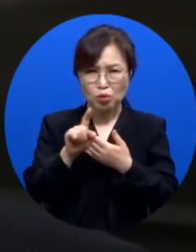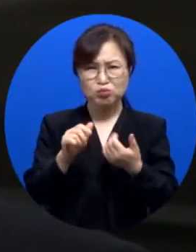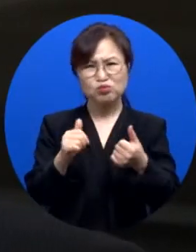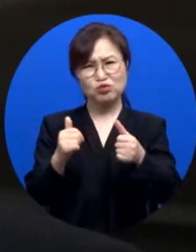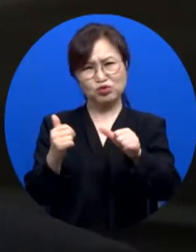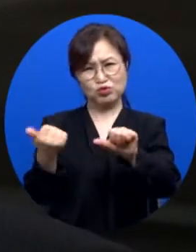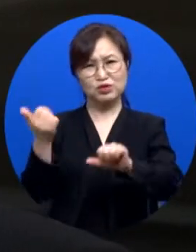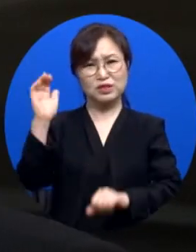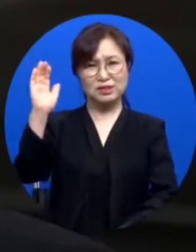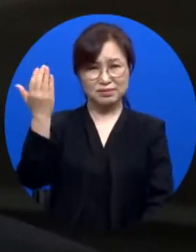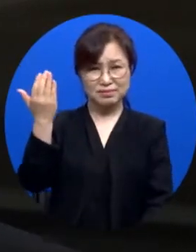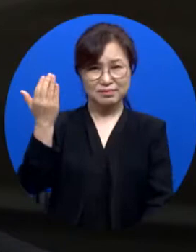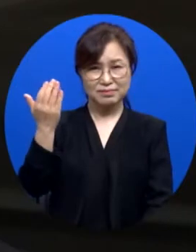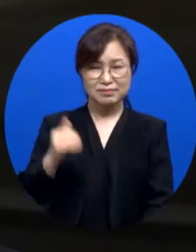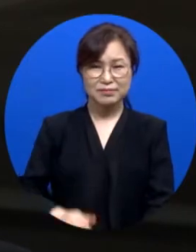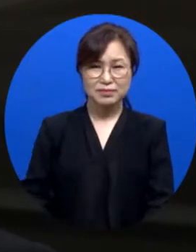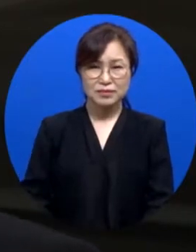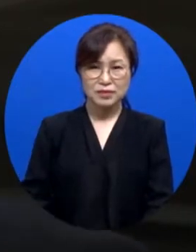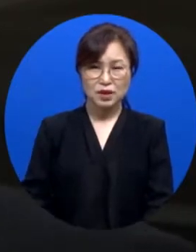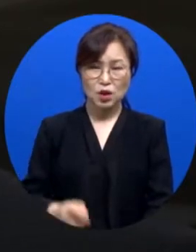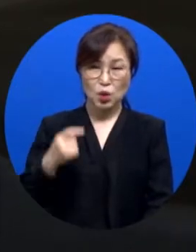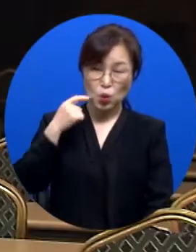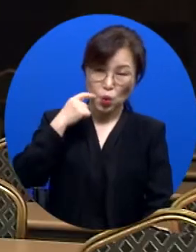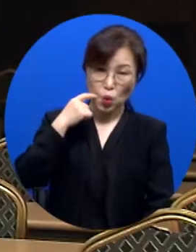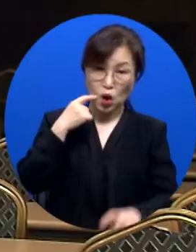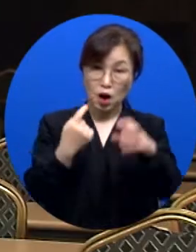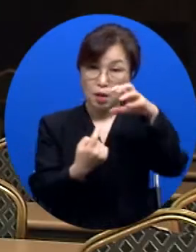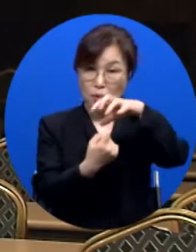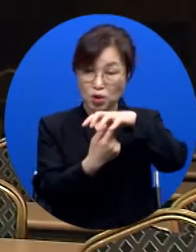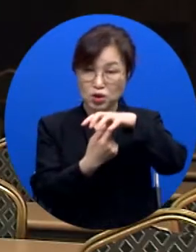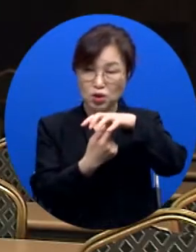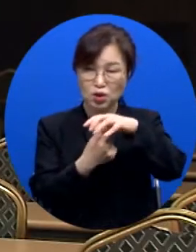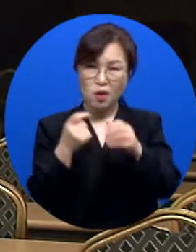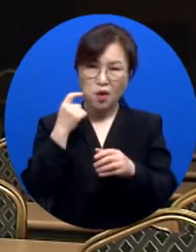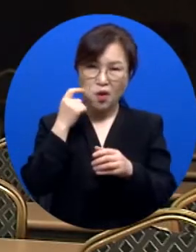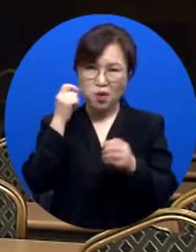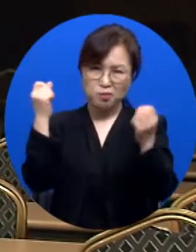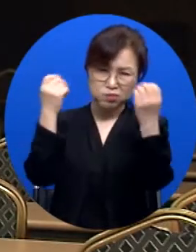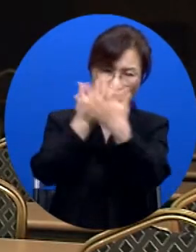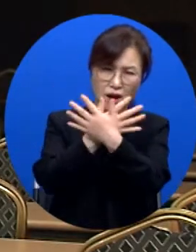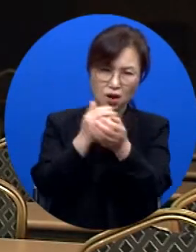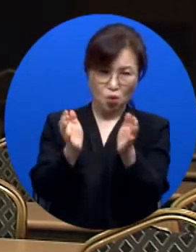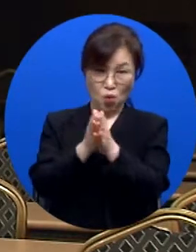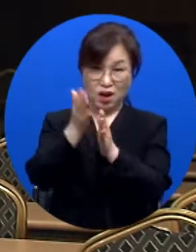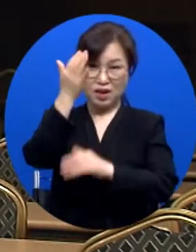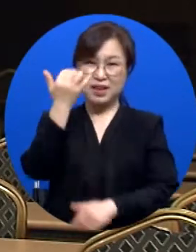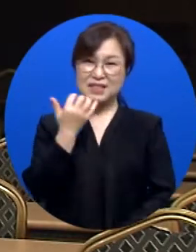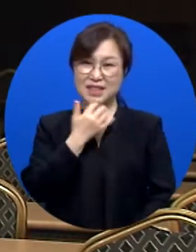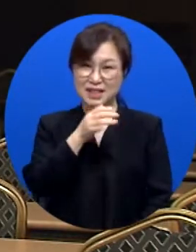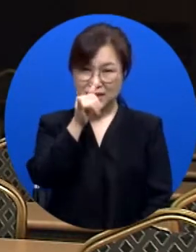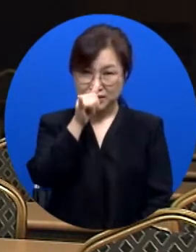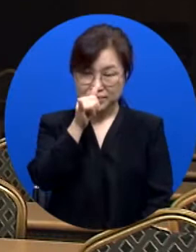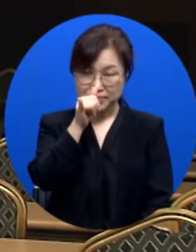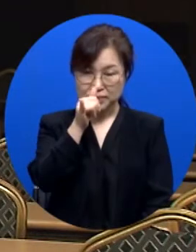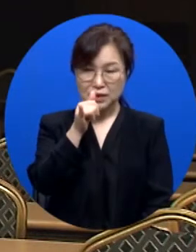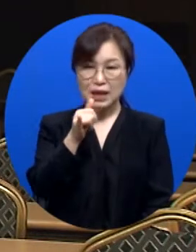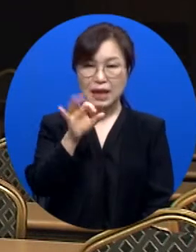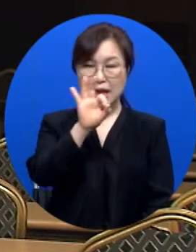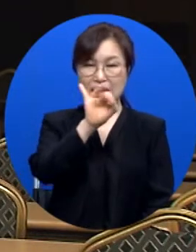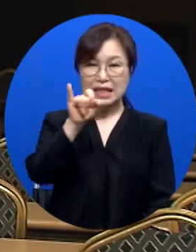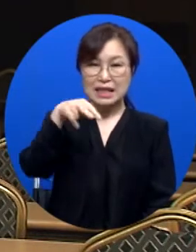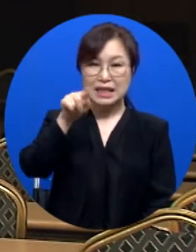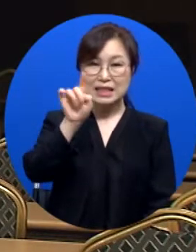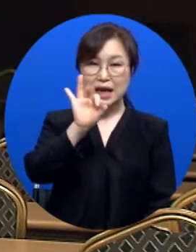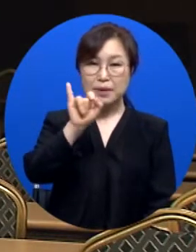추가합니다 복코 소똥 속임수로 색깔이 더욱 화려합니다 최근에 민주당의 있는